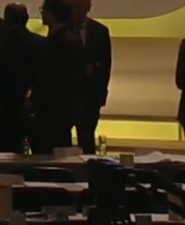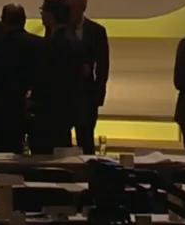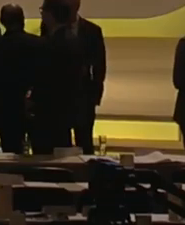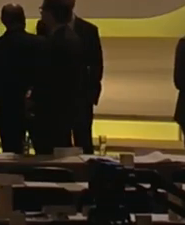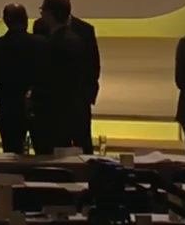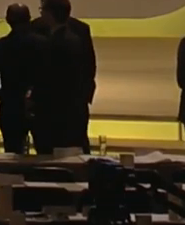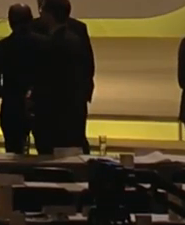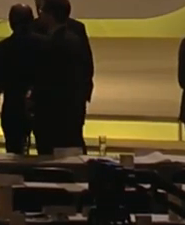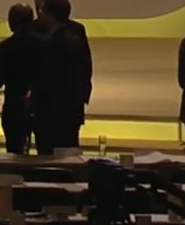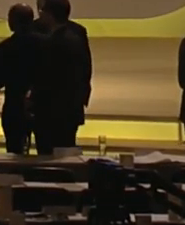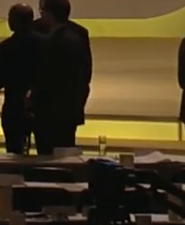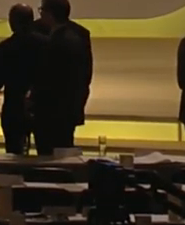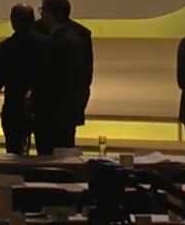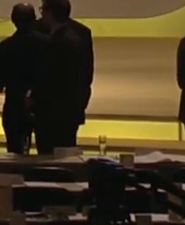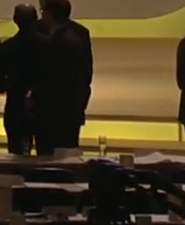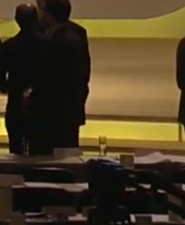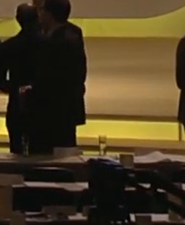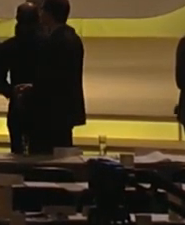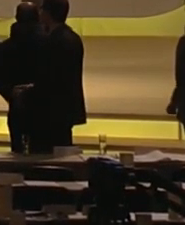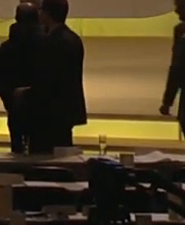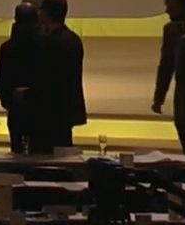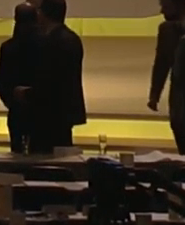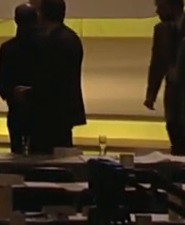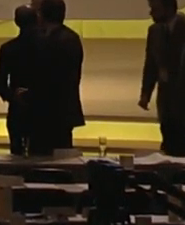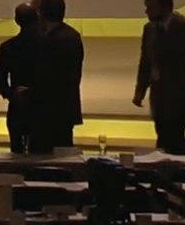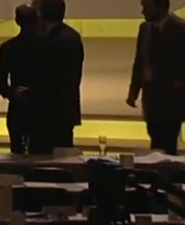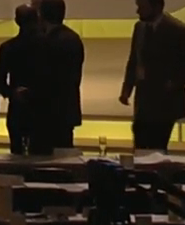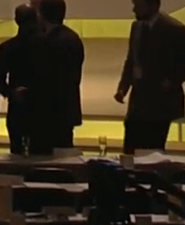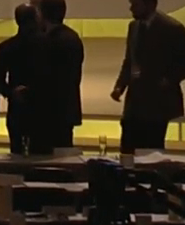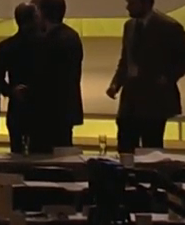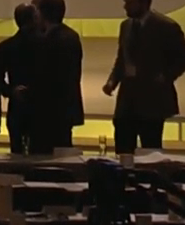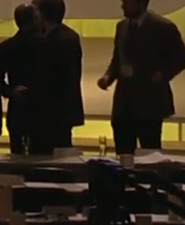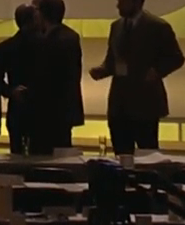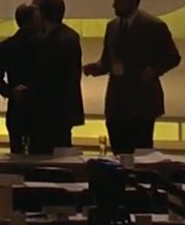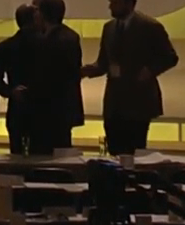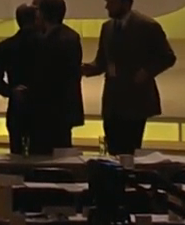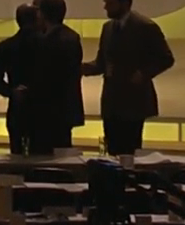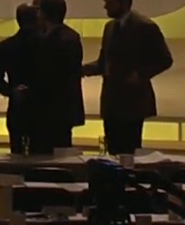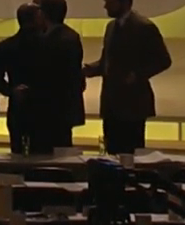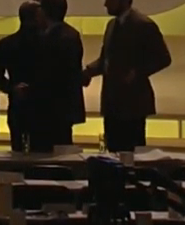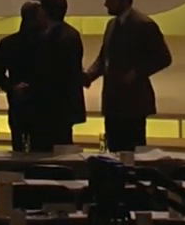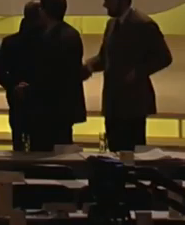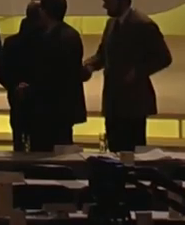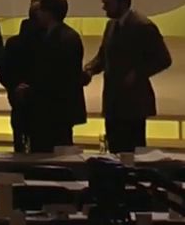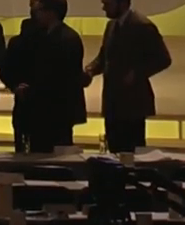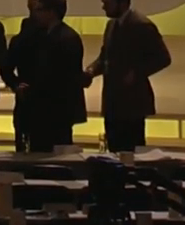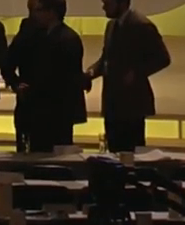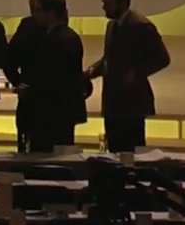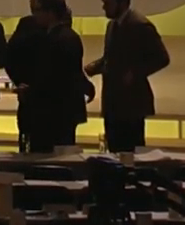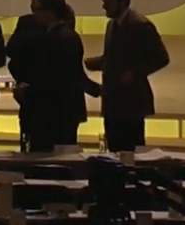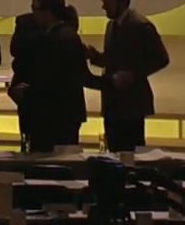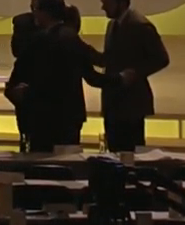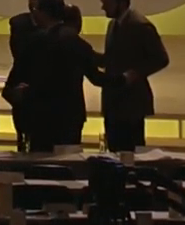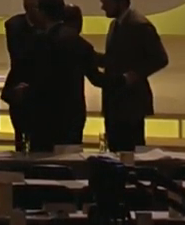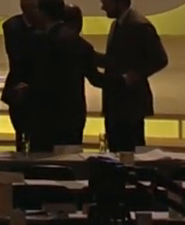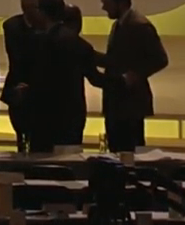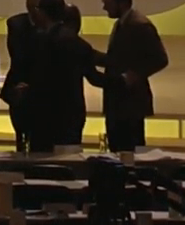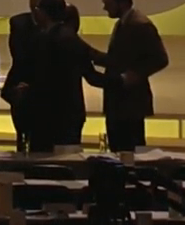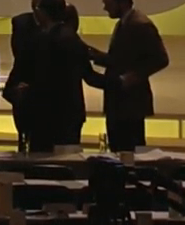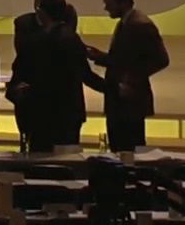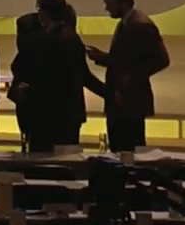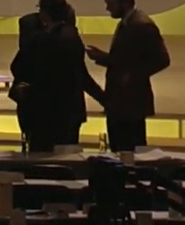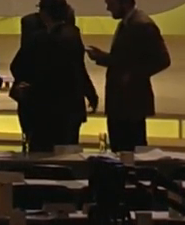schreiten. Währenddessen sind Sie die Gastdelegierten eingeladen, sich zu stärken. Und wir setzen dann im Anschluss